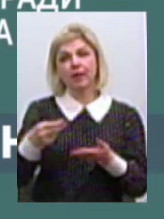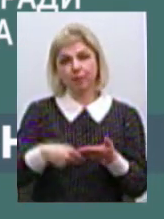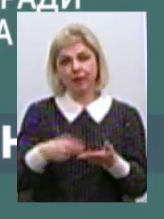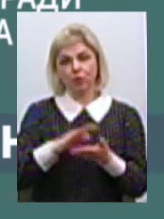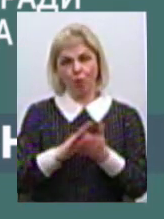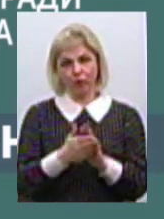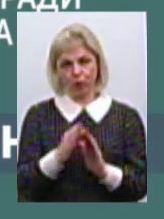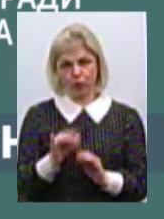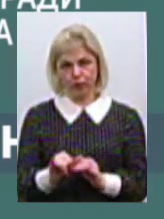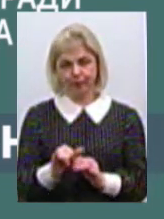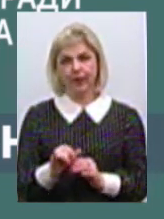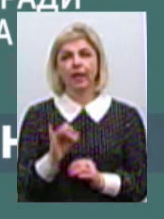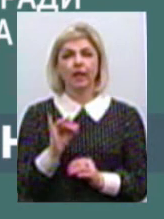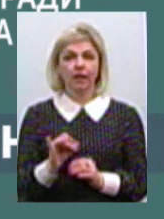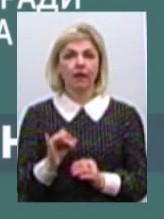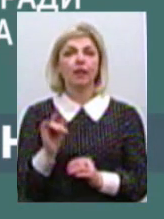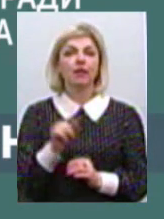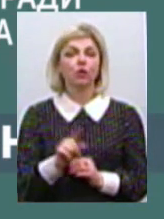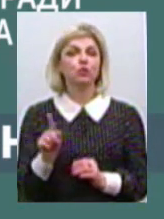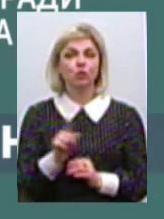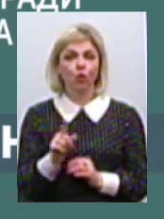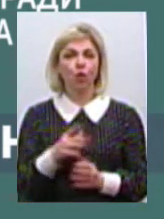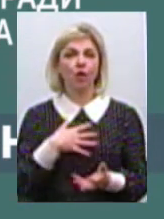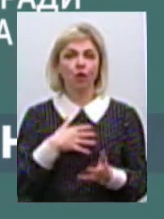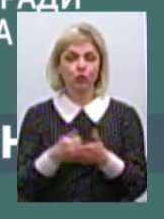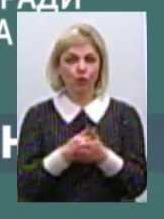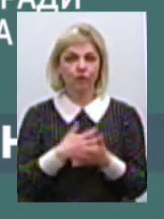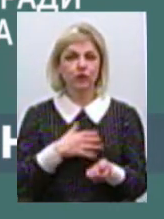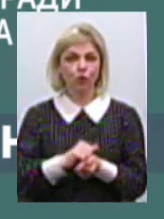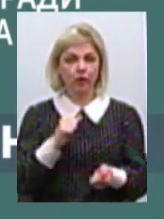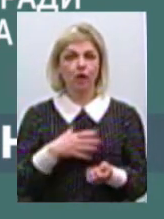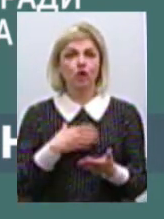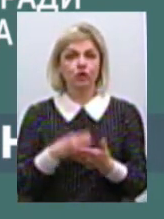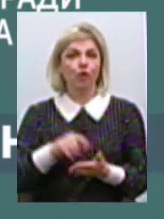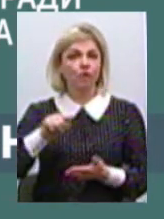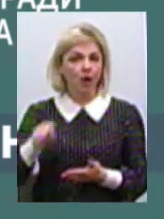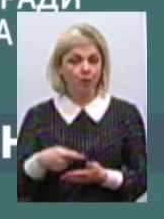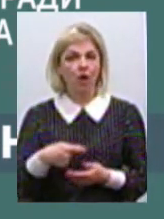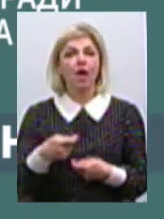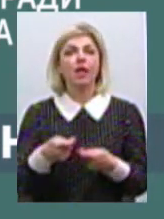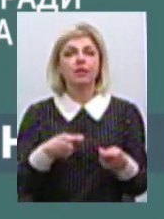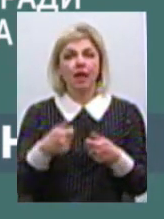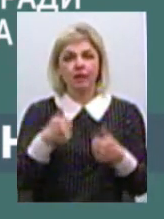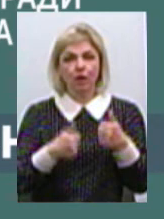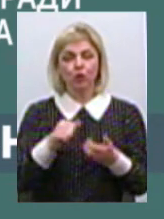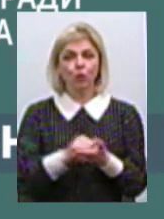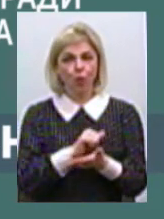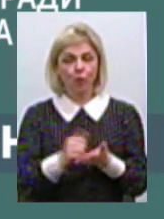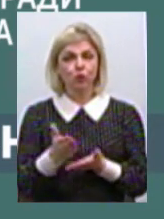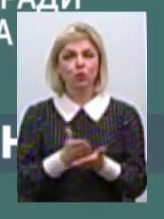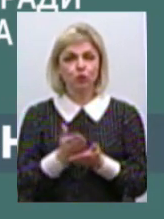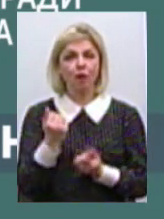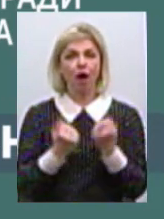самого договору. Звичайно, те, що відстояли свої вимоги тендерної документації служби автомобільних доріг,